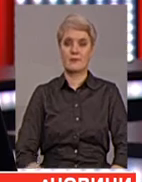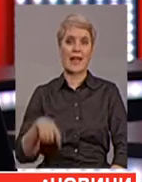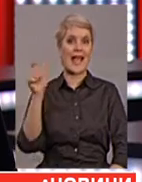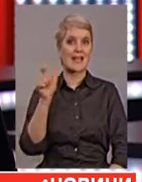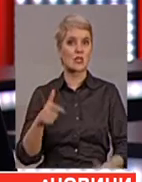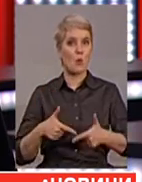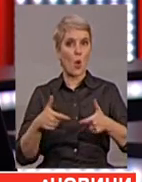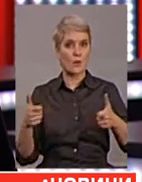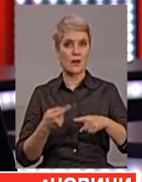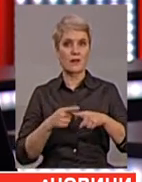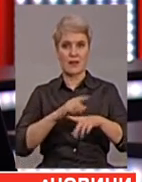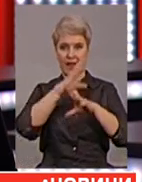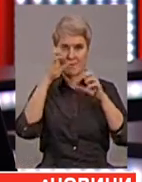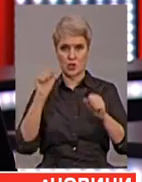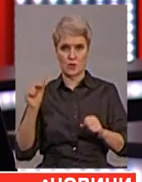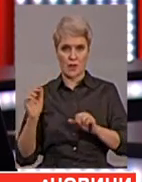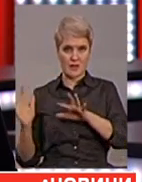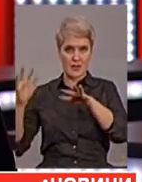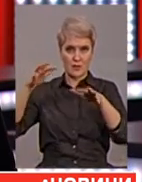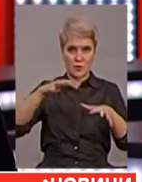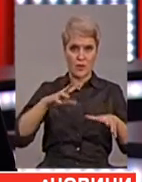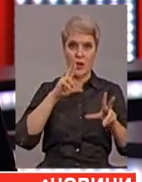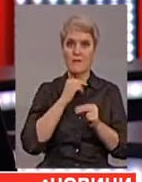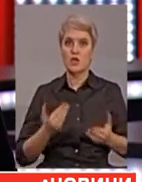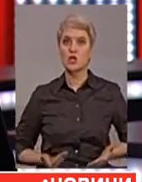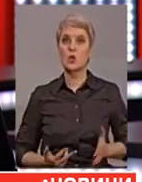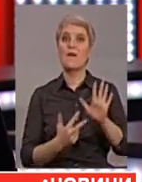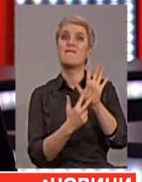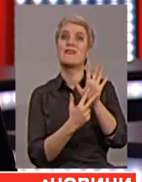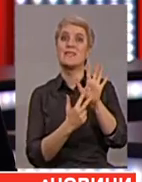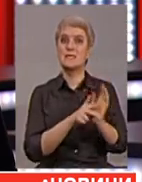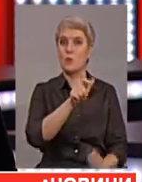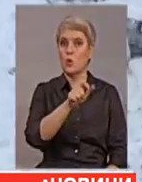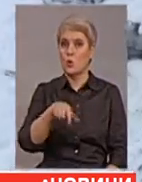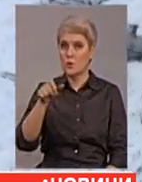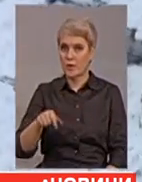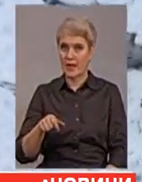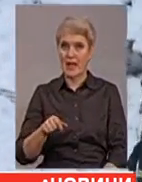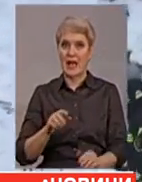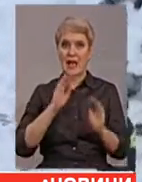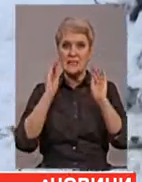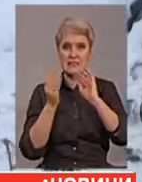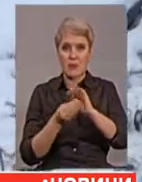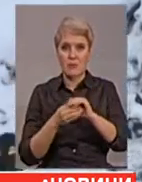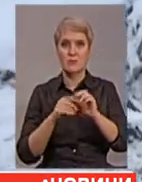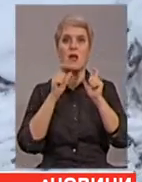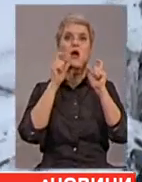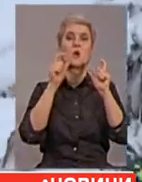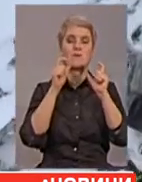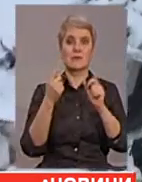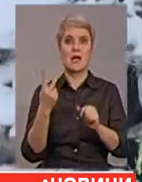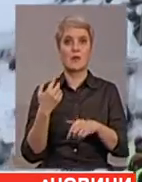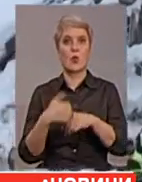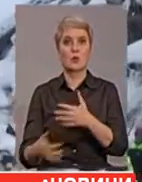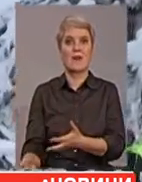В італійському готелі, який у ніч проти четверга накрила лавина, вижило 8 людей. Така інформація надзвичайників. Заблоковані озвалися. Двох уже витягнули на